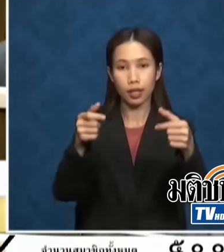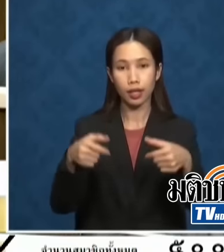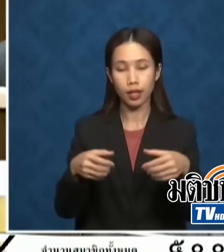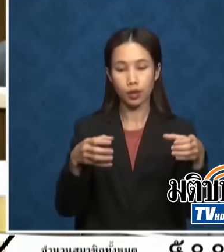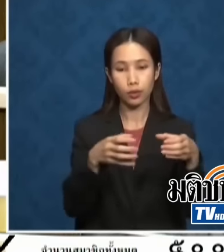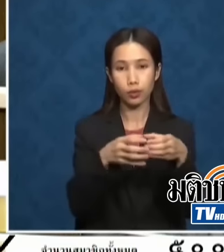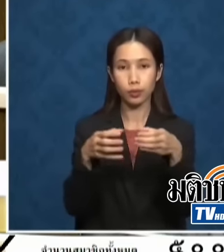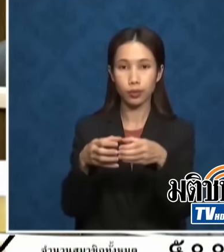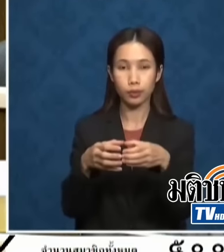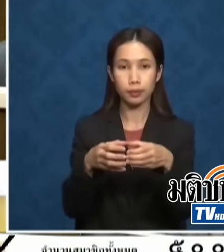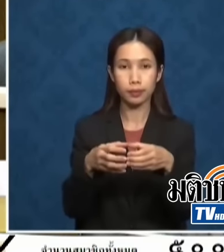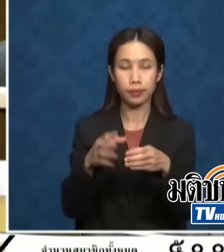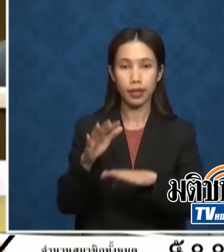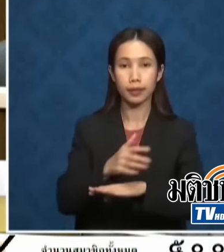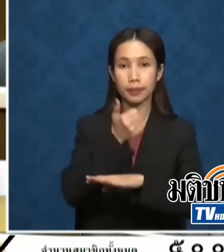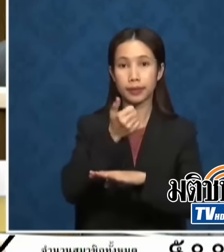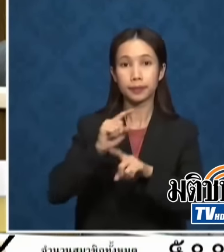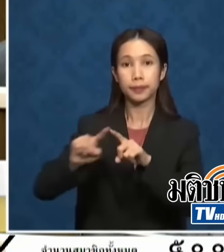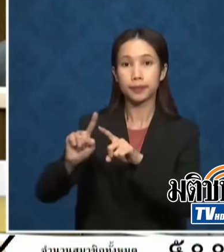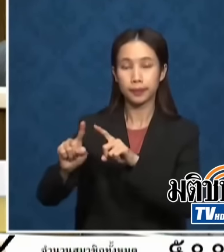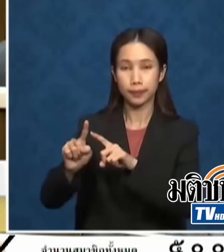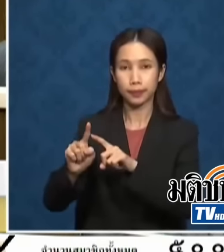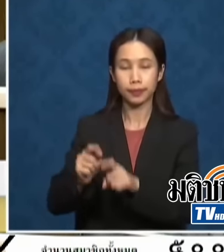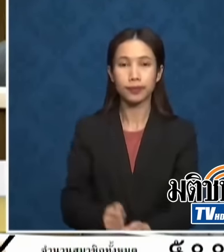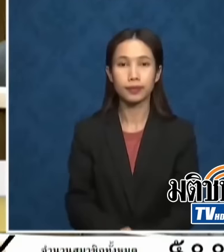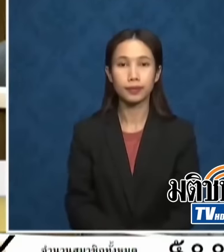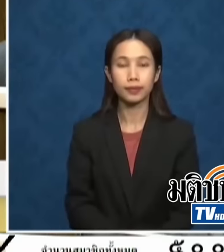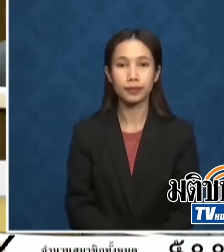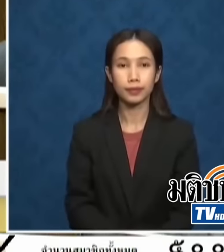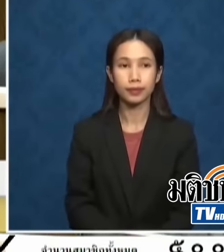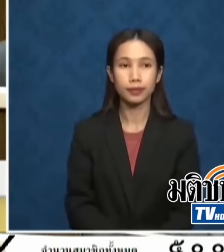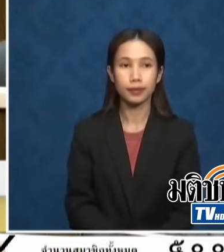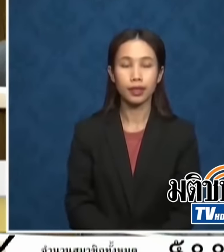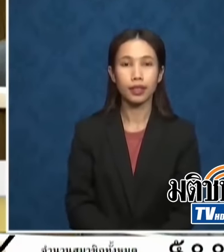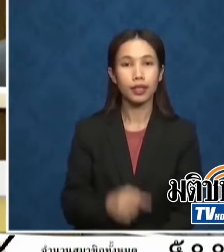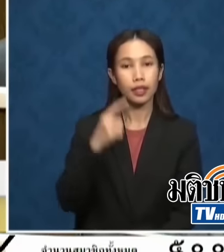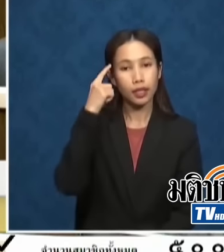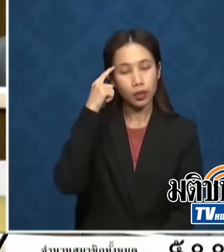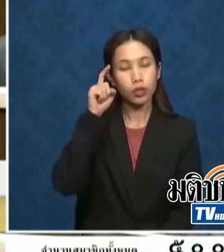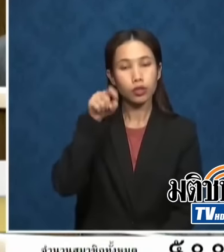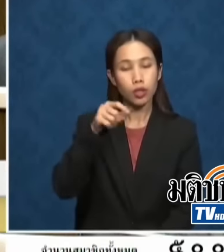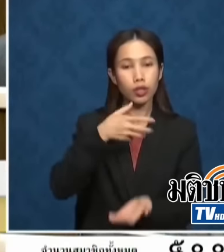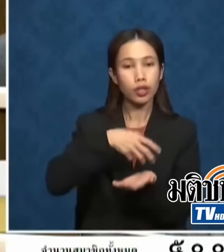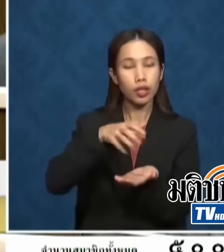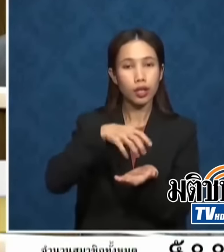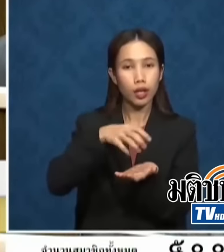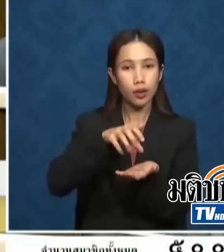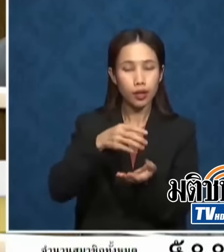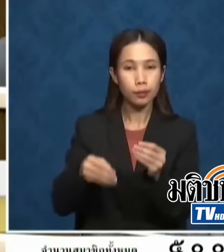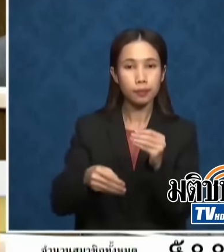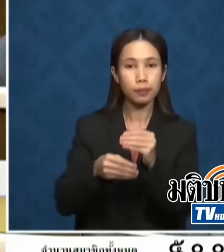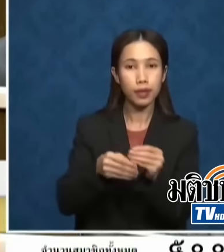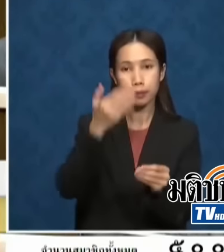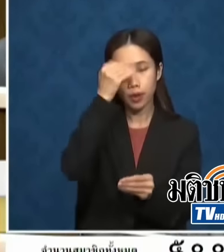การเมืองต่างๆนั้นก็ทำให้อาจจะต้องมีการเท้าความย้อนหลังไปบ้างเพื่อเป็นการ